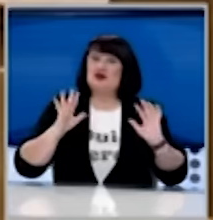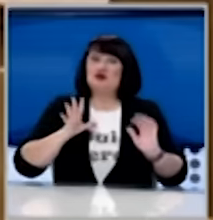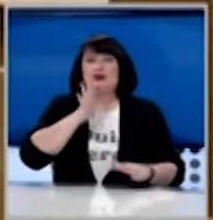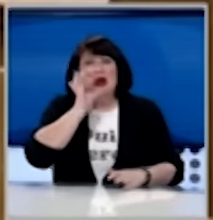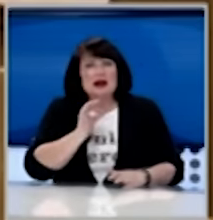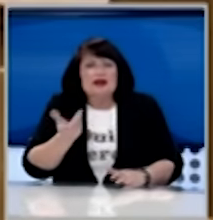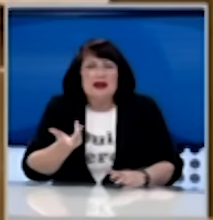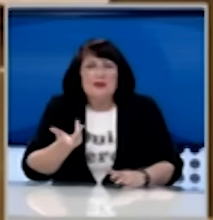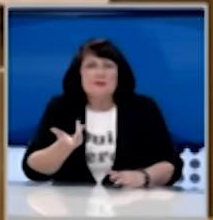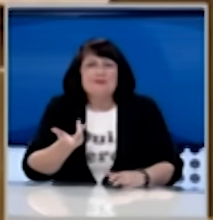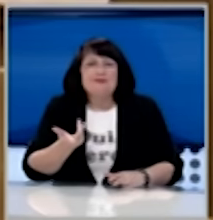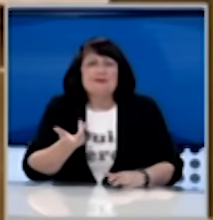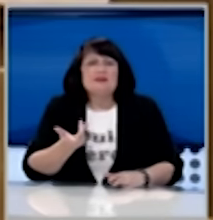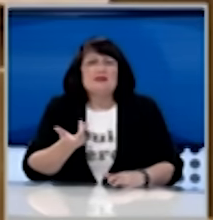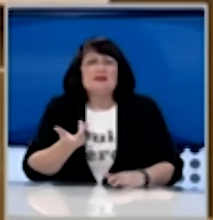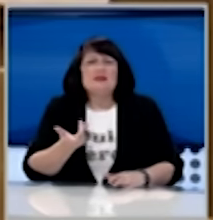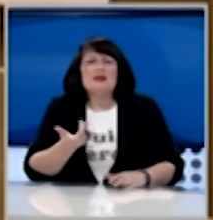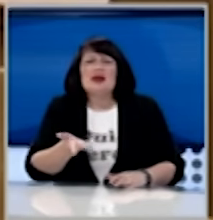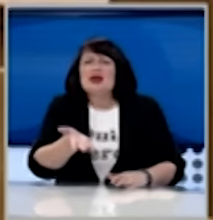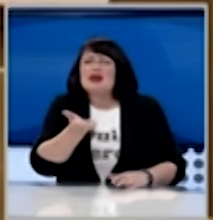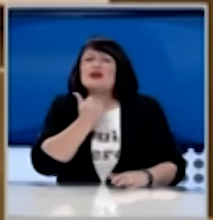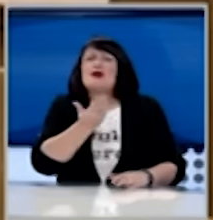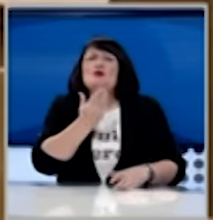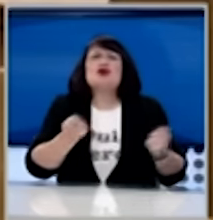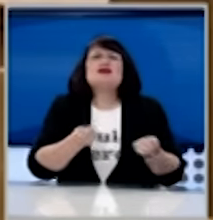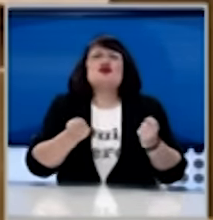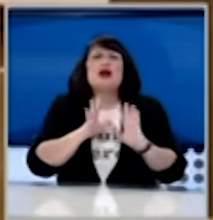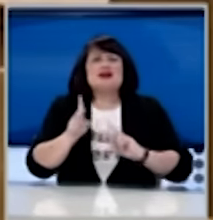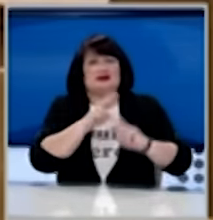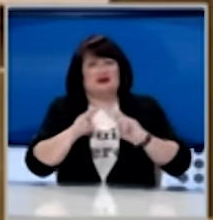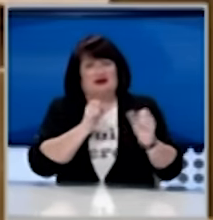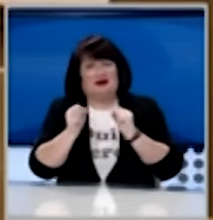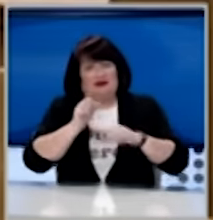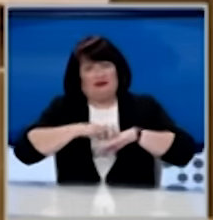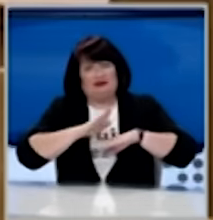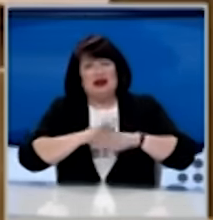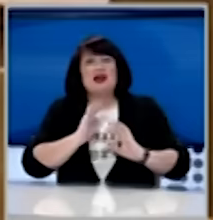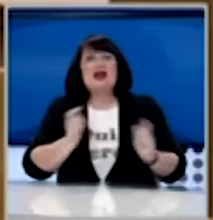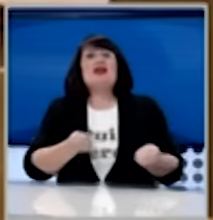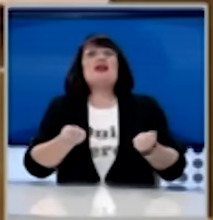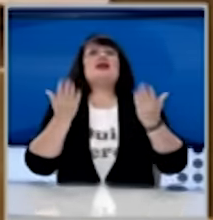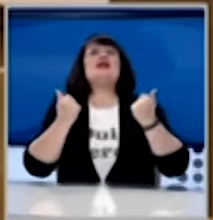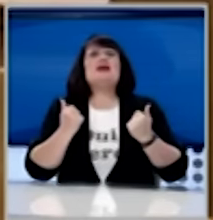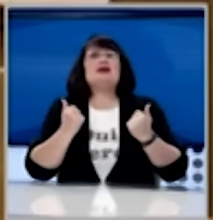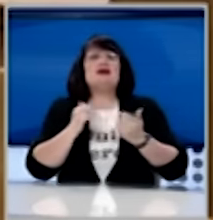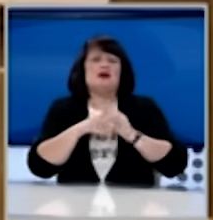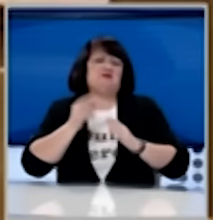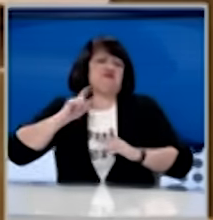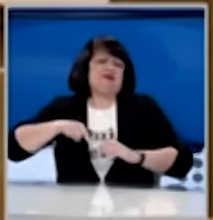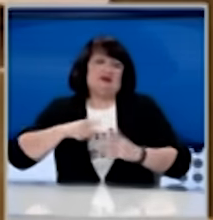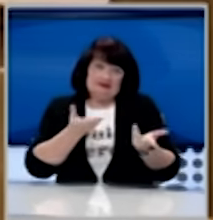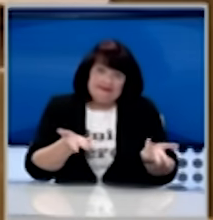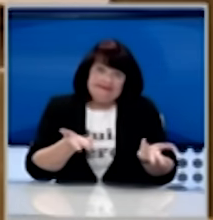αλήθεια τι σας εμπόδισε να τα κάνετε όλα αυτά η κλιματική κρίση σας εμπόδισε ή η αδιαφορία